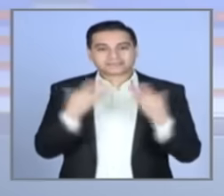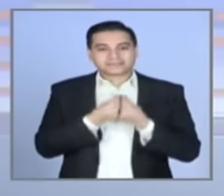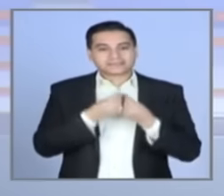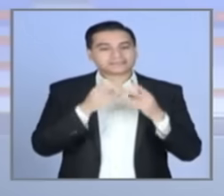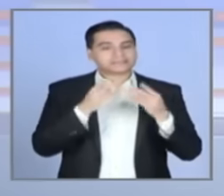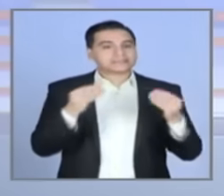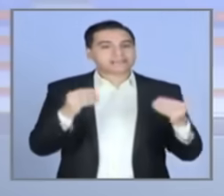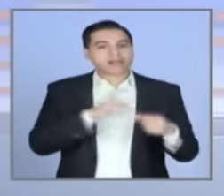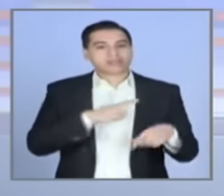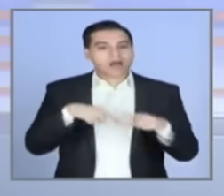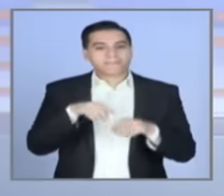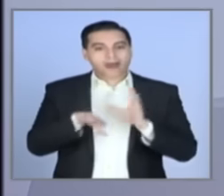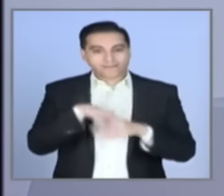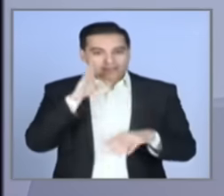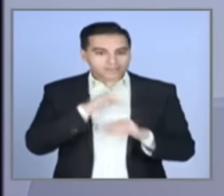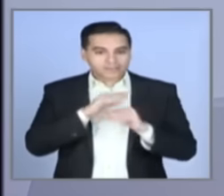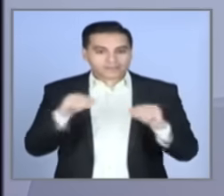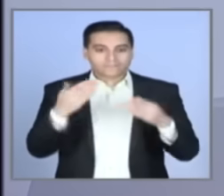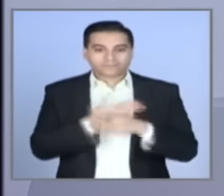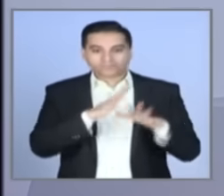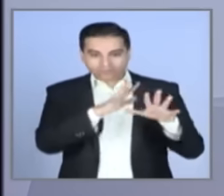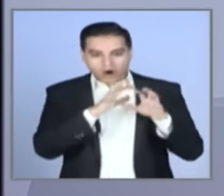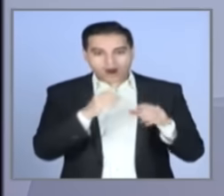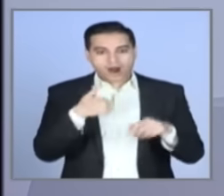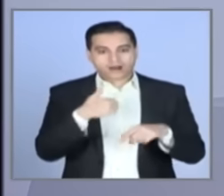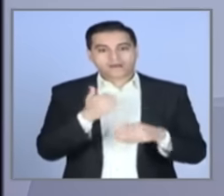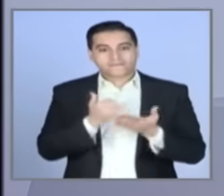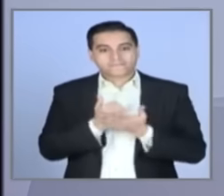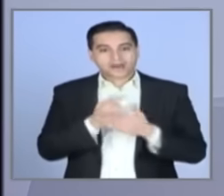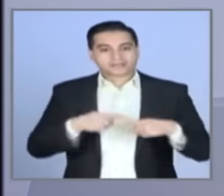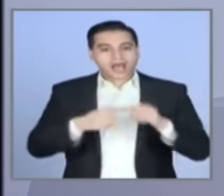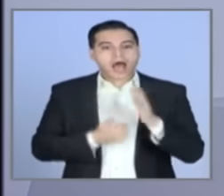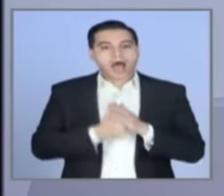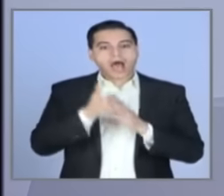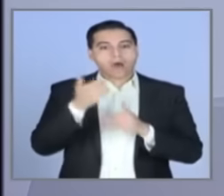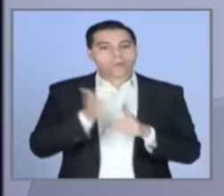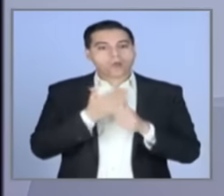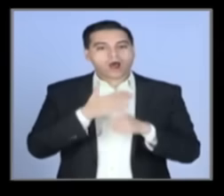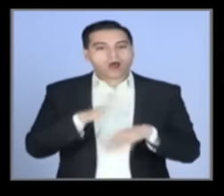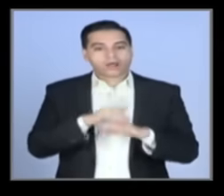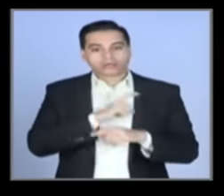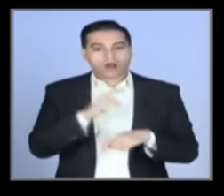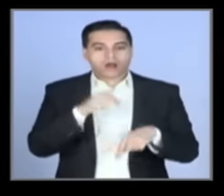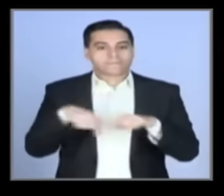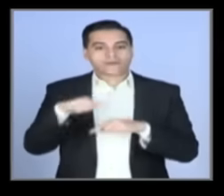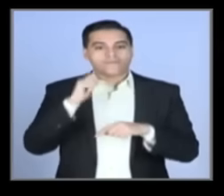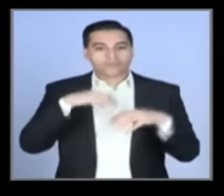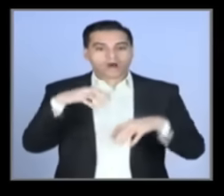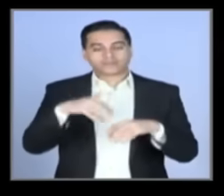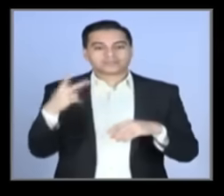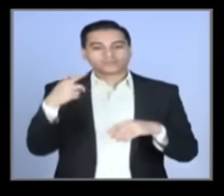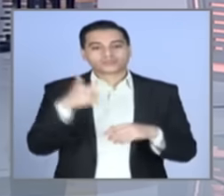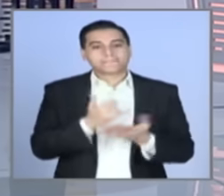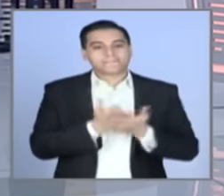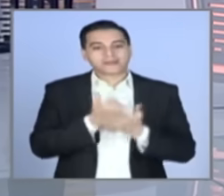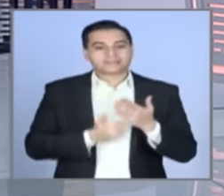سنين، وبعمل بادجات كده، وكان حاجات جميله لدرجه ان فصلي طلع في اول الطلبه الحمد لله الحمد لله على مستوى الاداره. 62